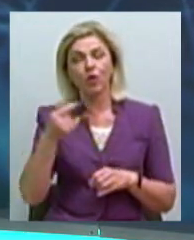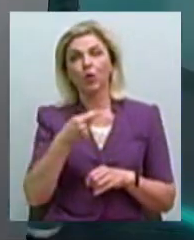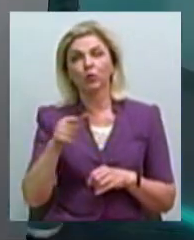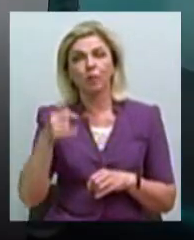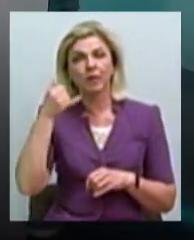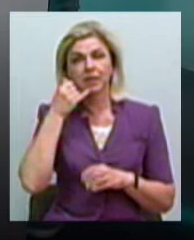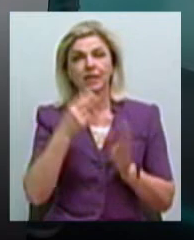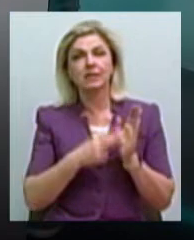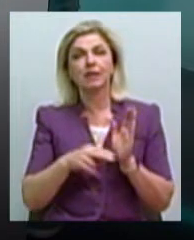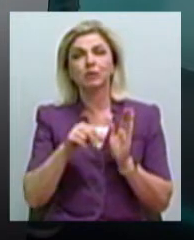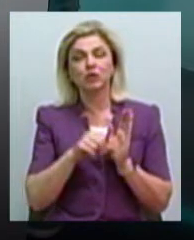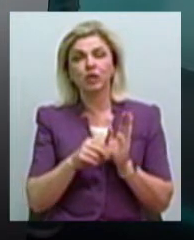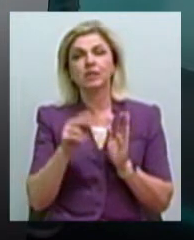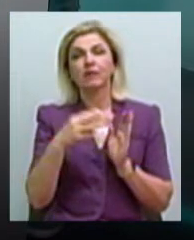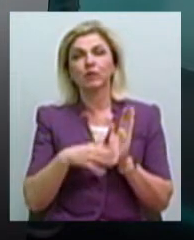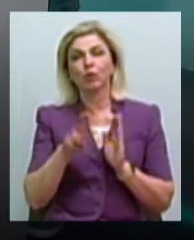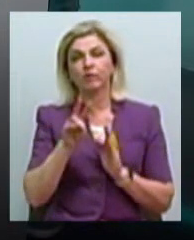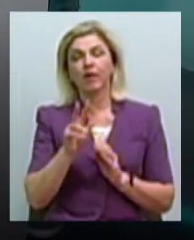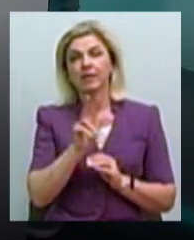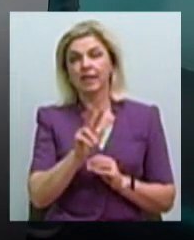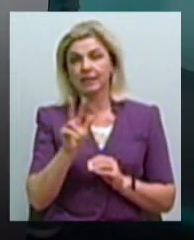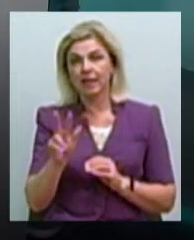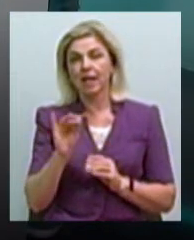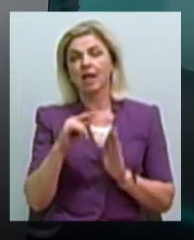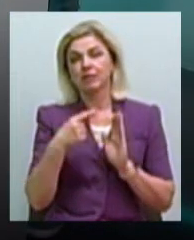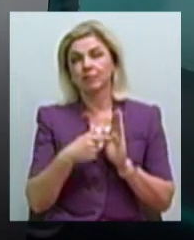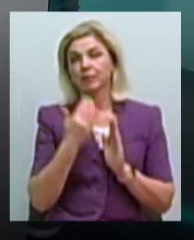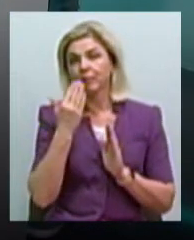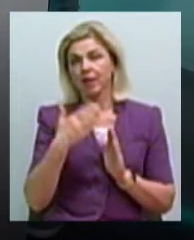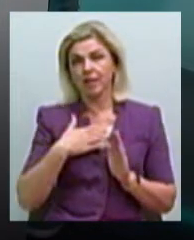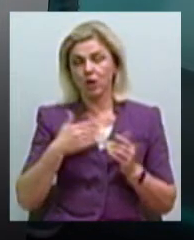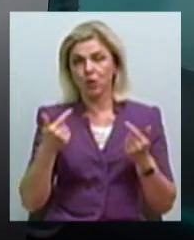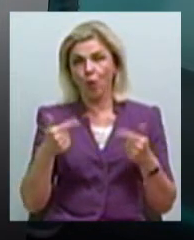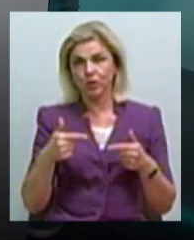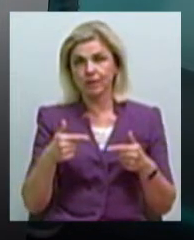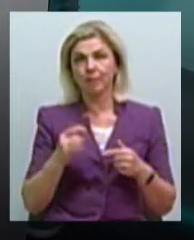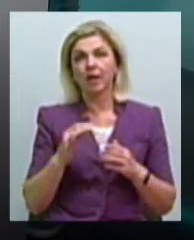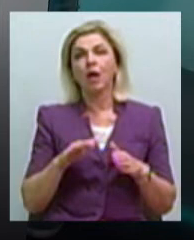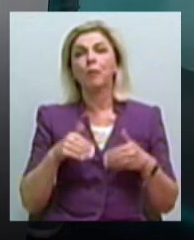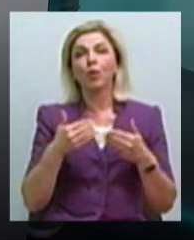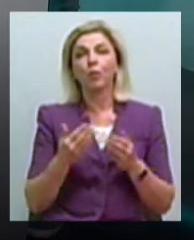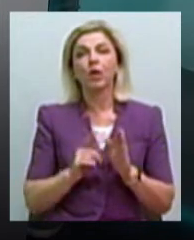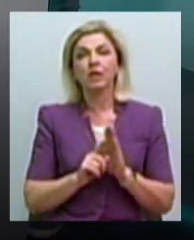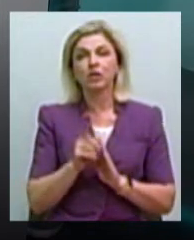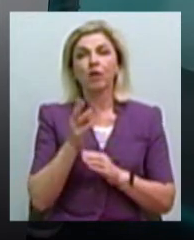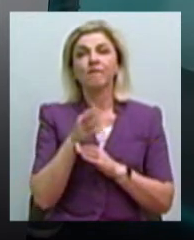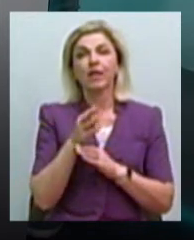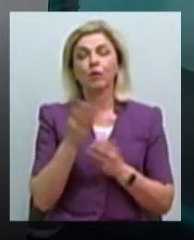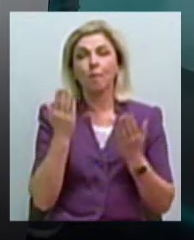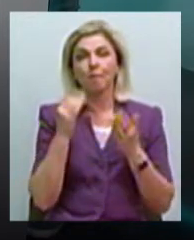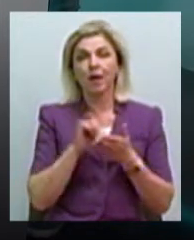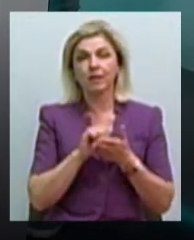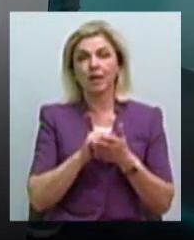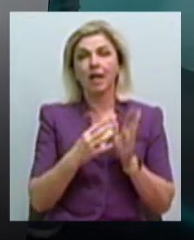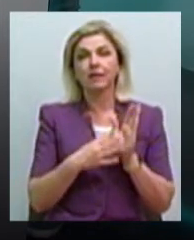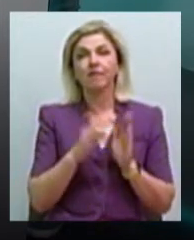телефону 76-92-33 та поставити свої запитання нашим гостям. І пропоную розпочати з відеоматеріалу. 9